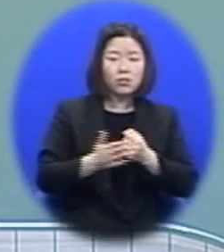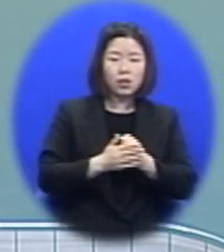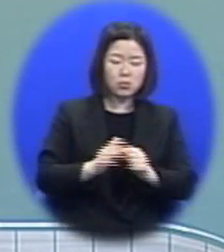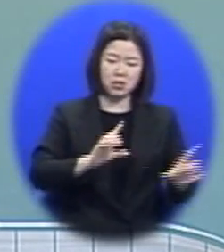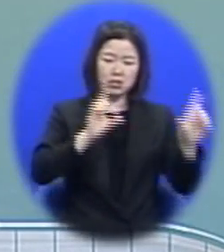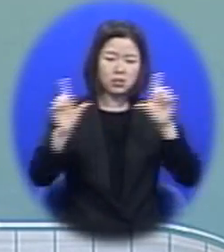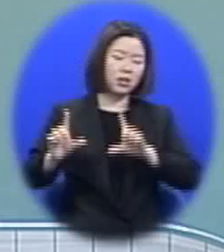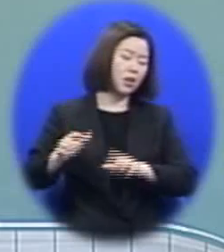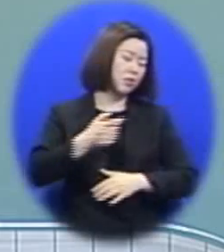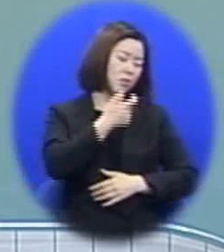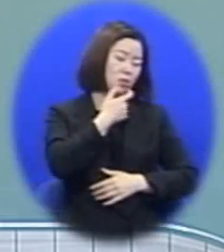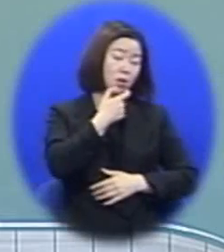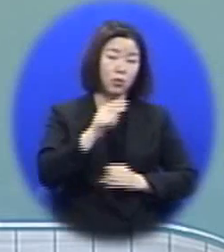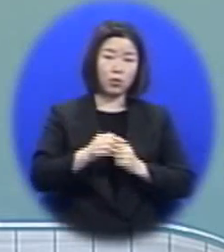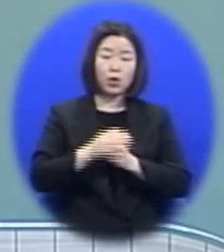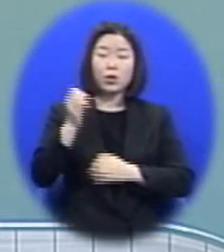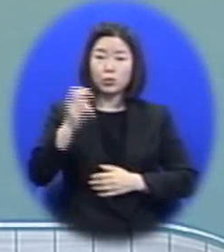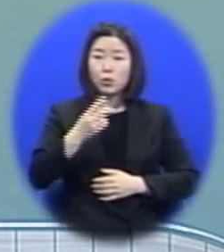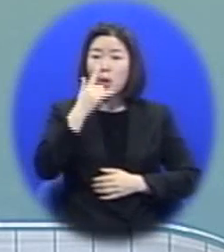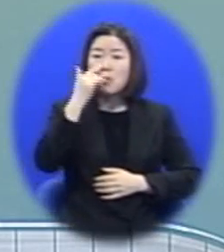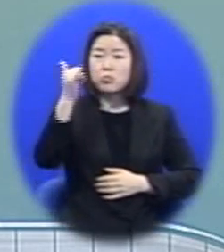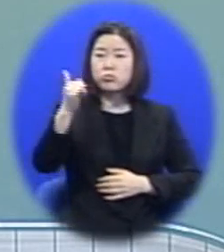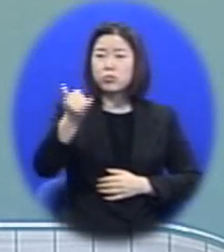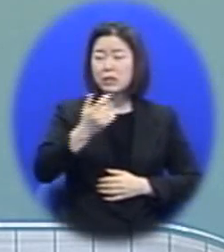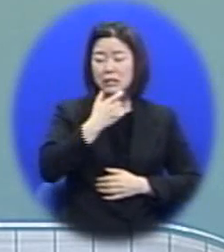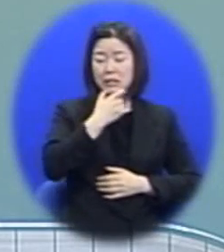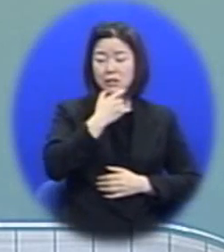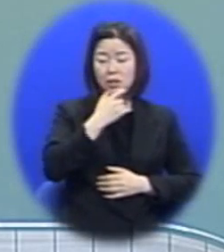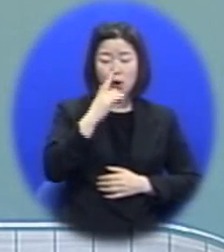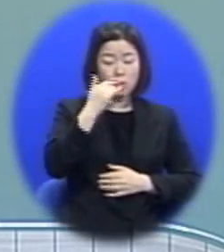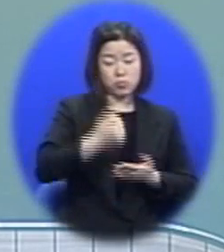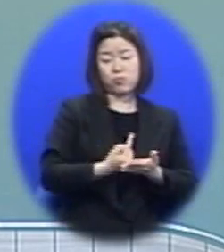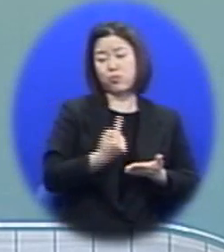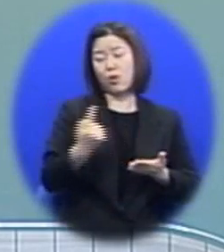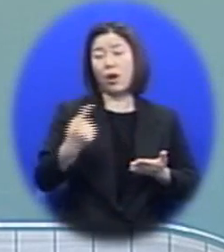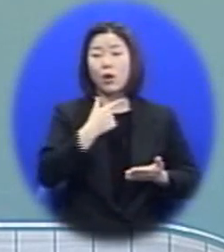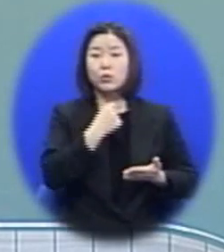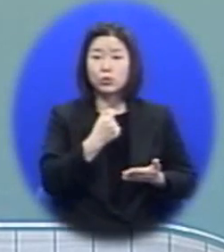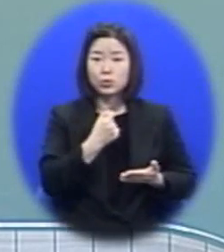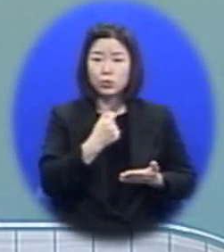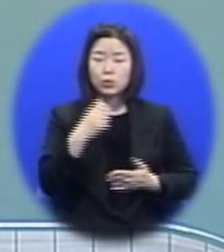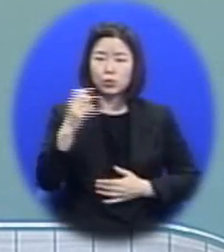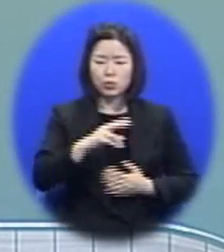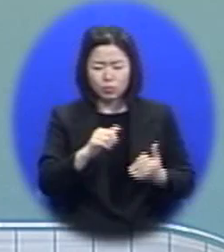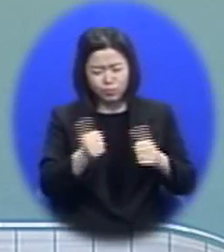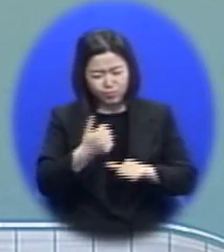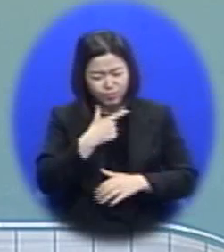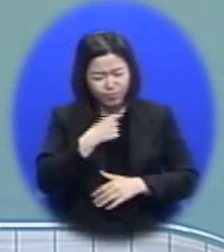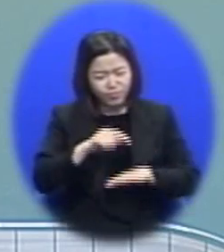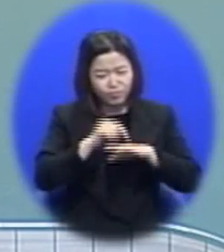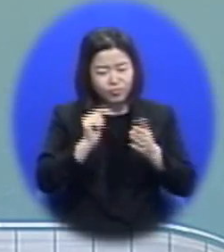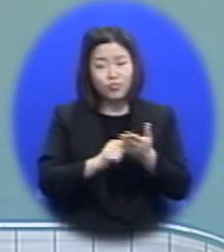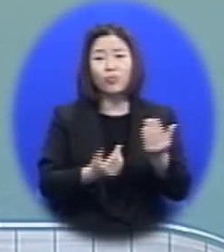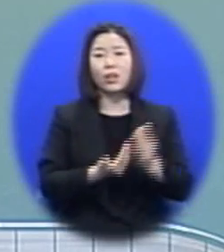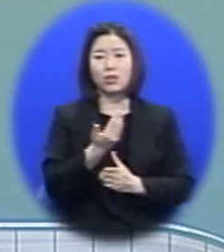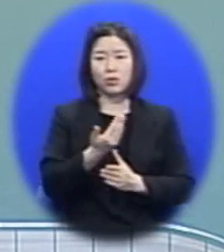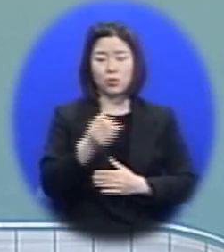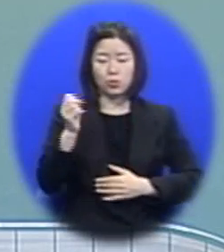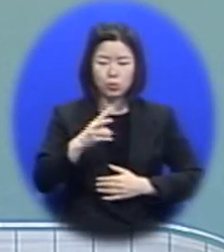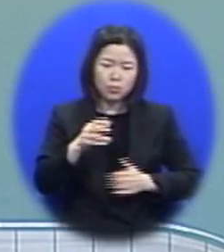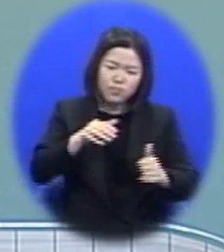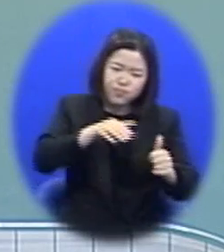부정하고 부모를 부인하고 부모를 떠나고 싶고 그리고 죽고 싶고 죽이고 싶은